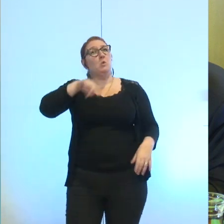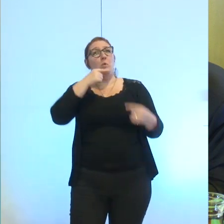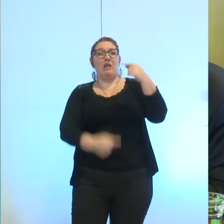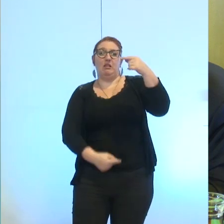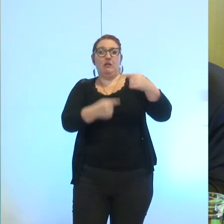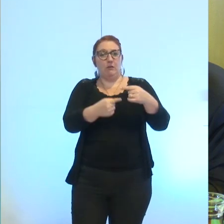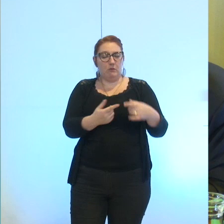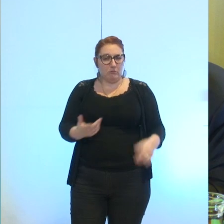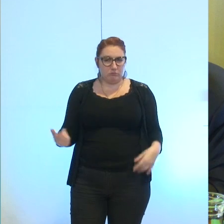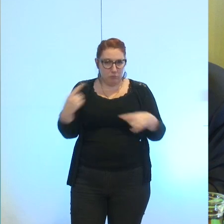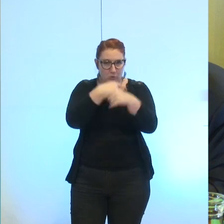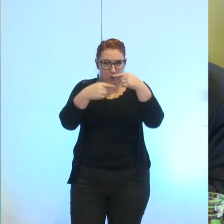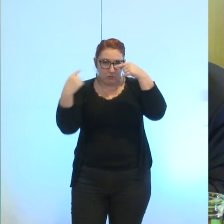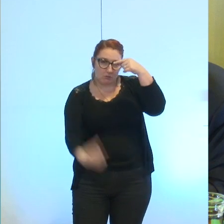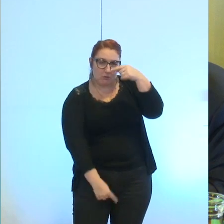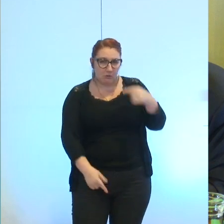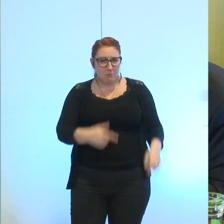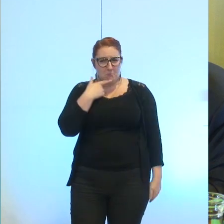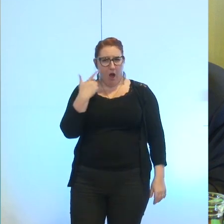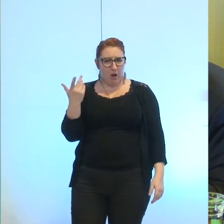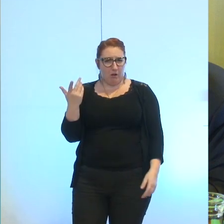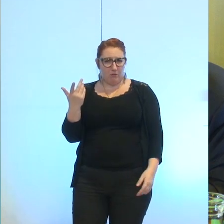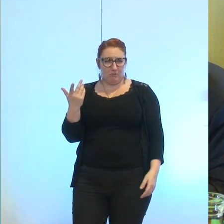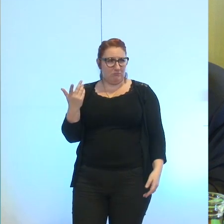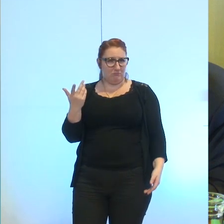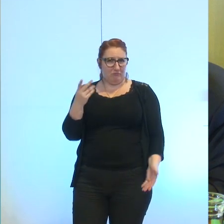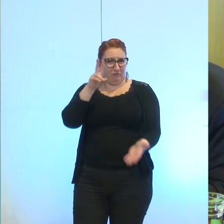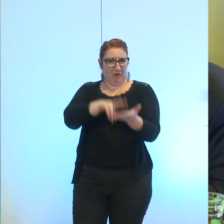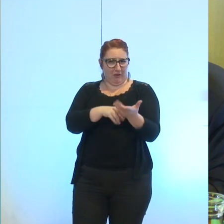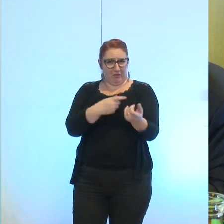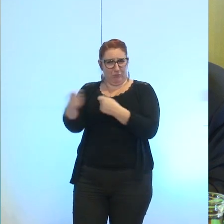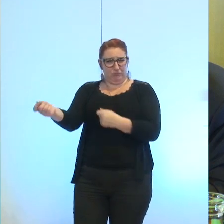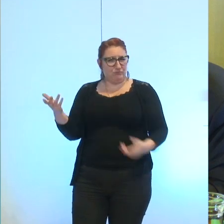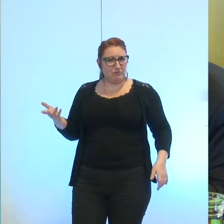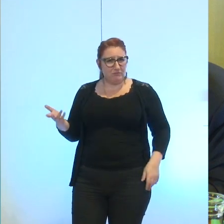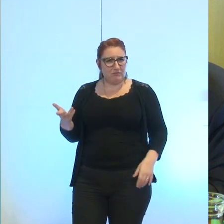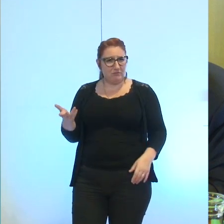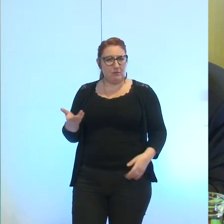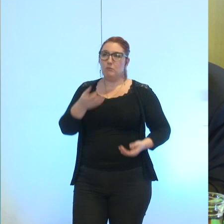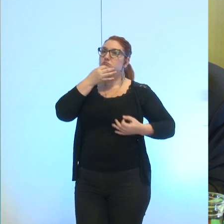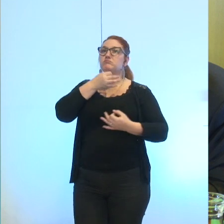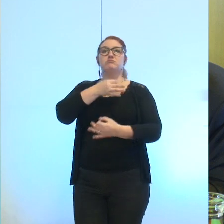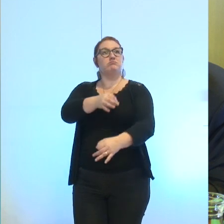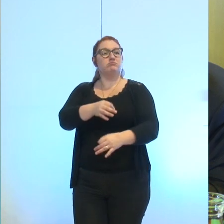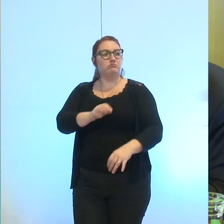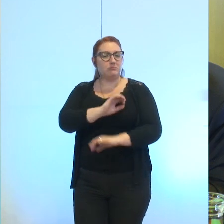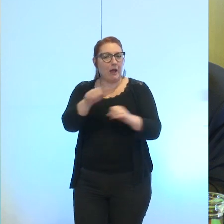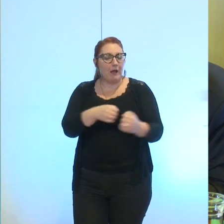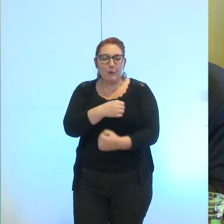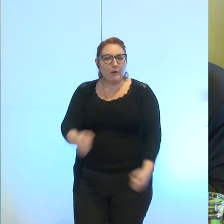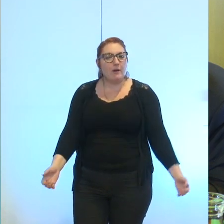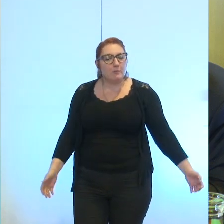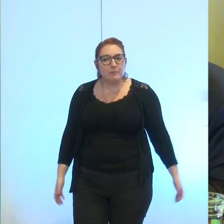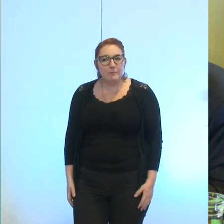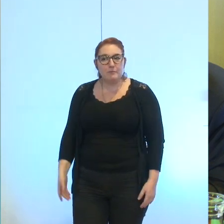pouvez-vous continuer à profférer des contrevérités sans que ça vous fasse sourciller c'est quand même assez incroyable bah écoutez nous de notre